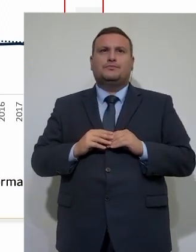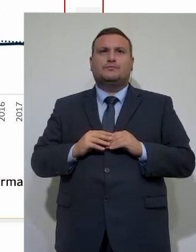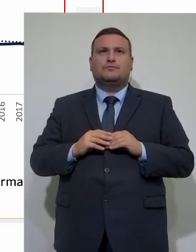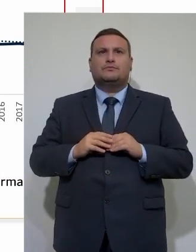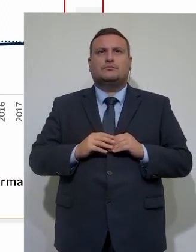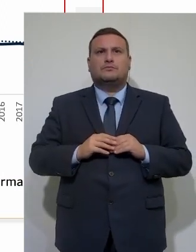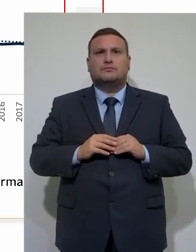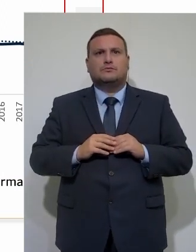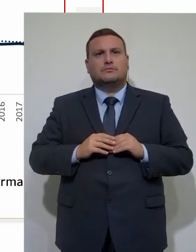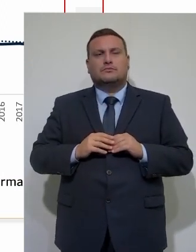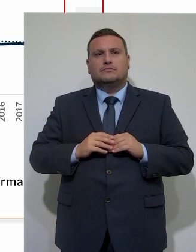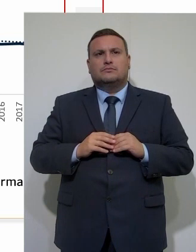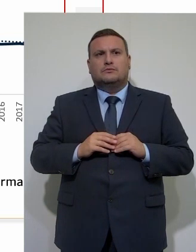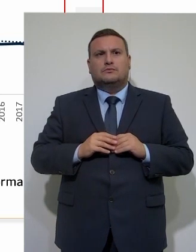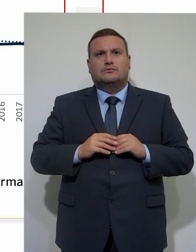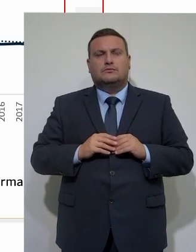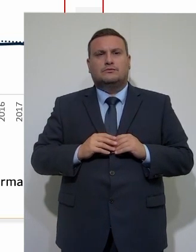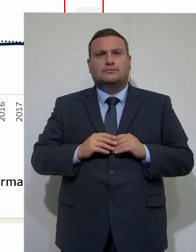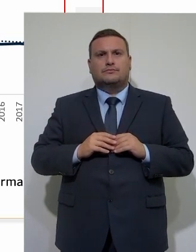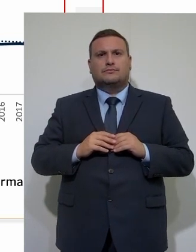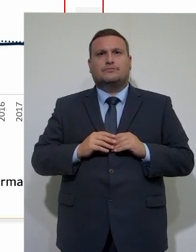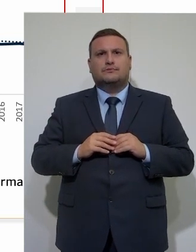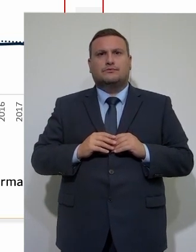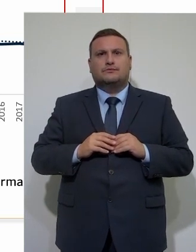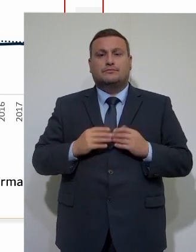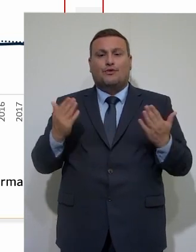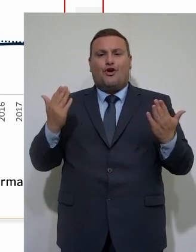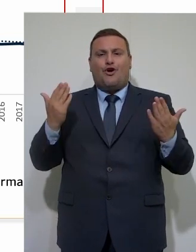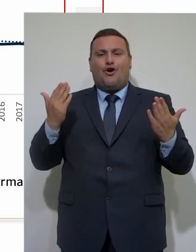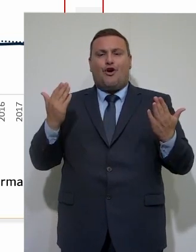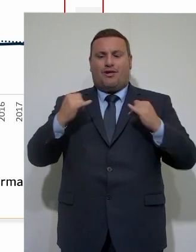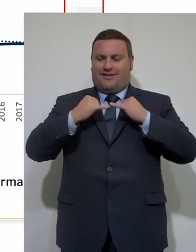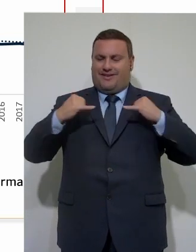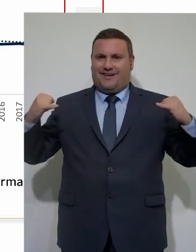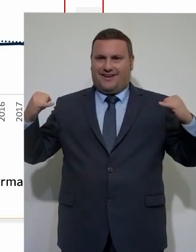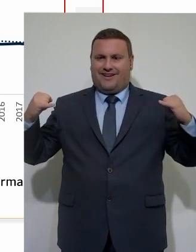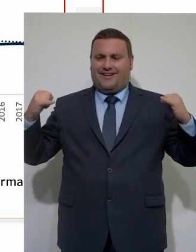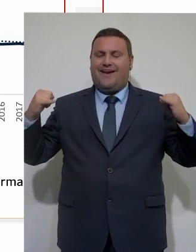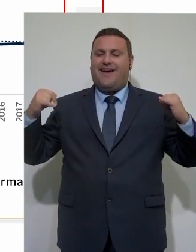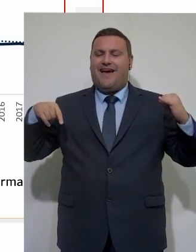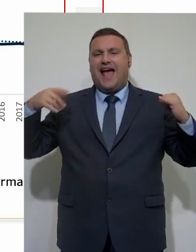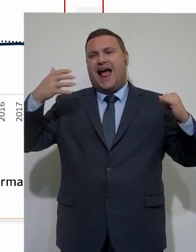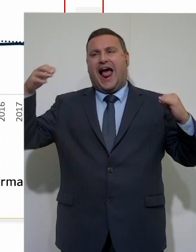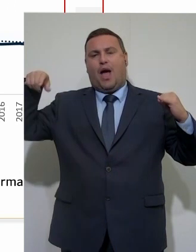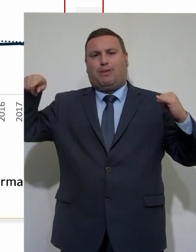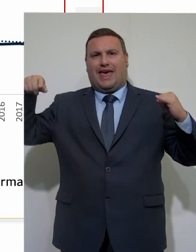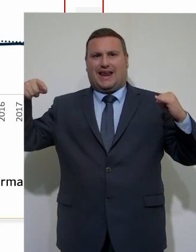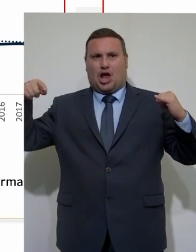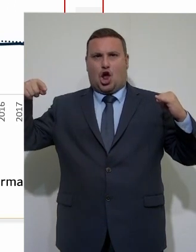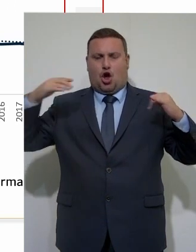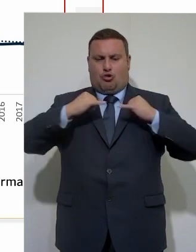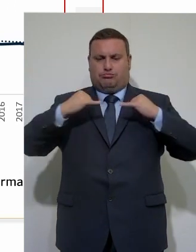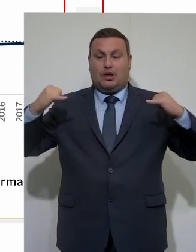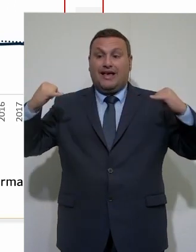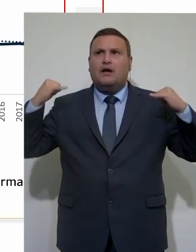specifico è cresciuto molto di più di quello alberghiero, che è un po' il mio, perché l'alberghiero è passato da un peso